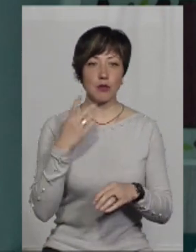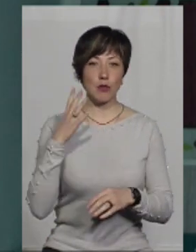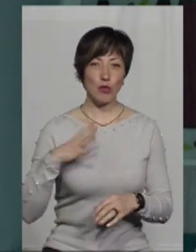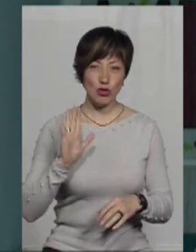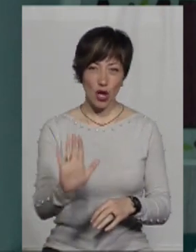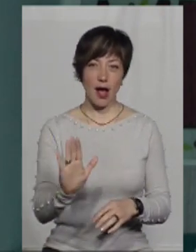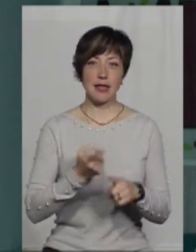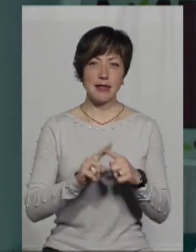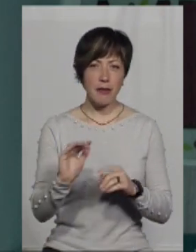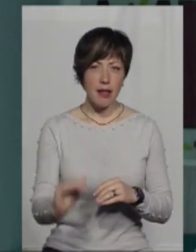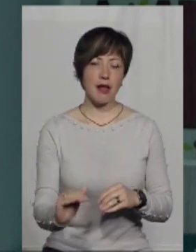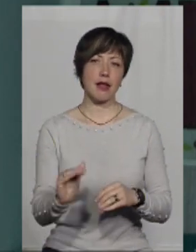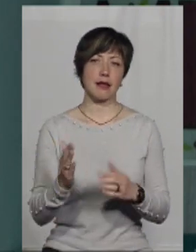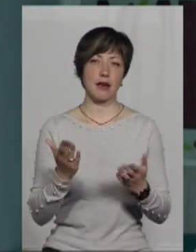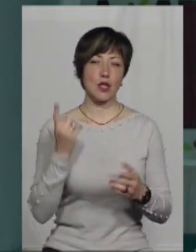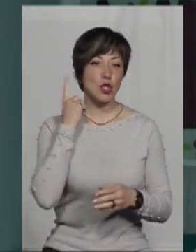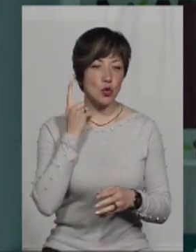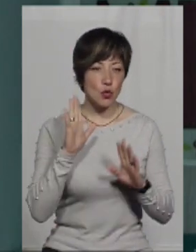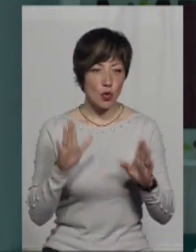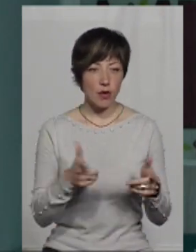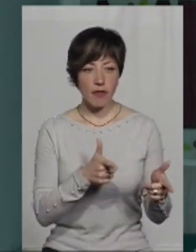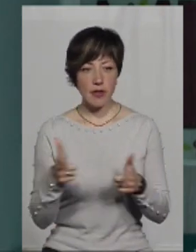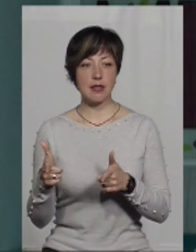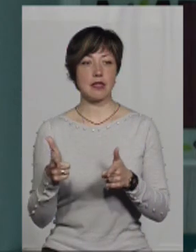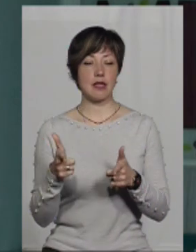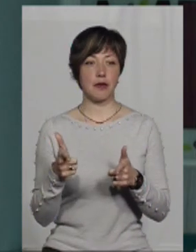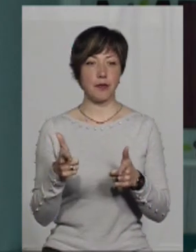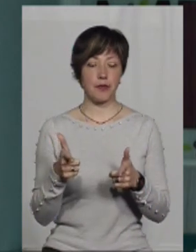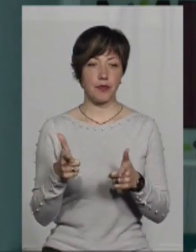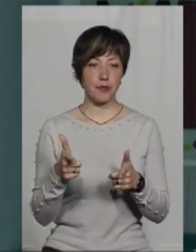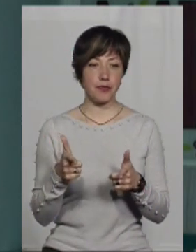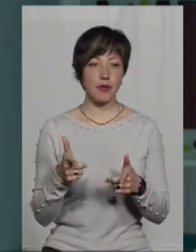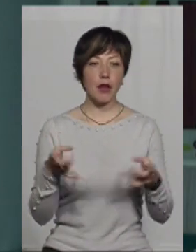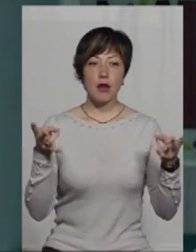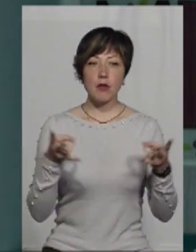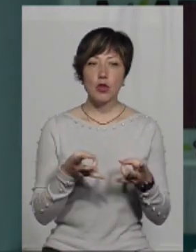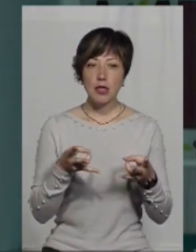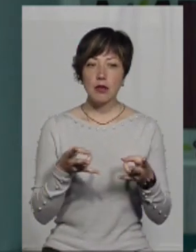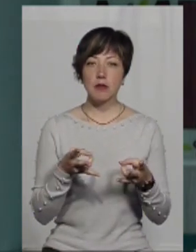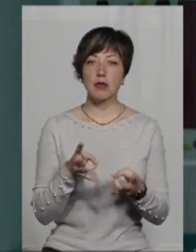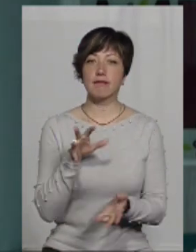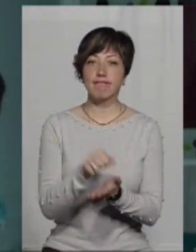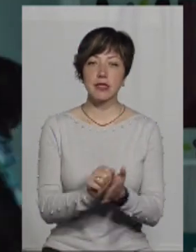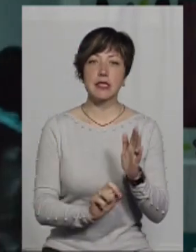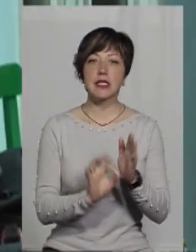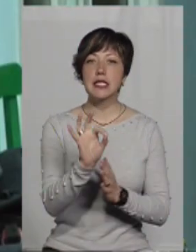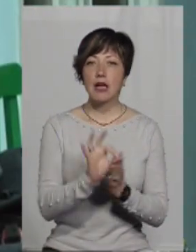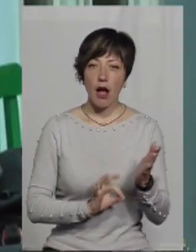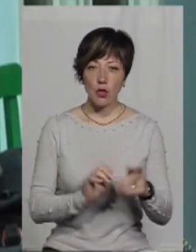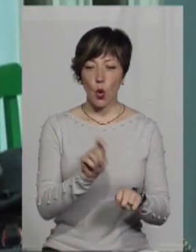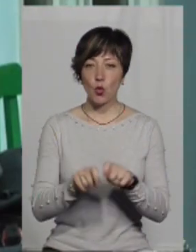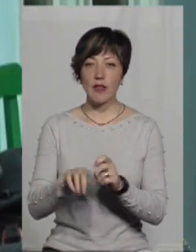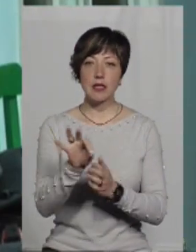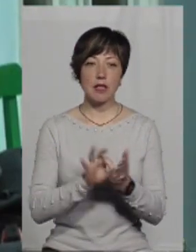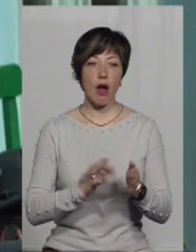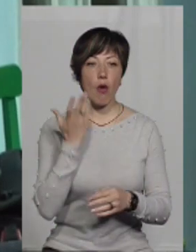там, це ж вона маленька, там слух визріє, не визріє. От, потрібно хапатися зразу, контролювати зразу. Коли